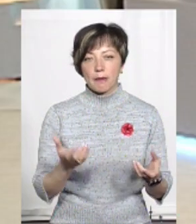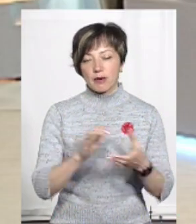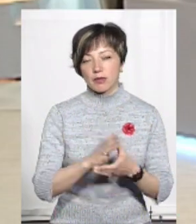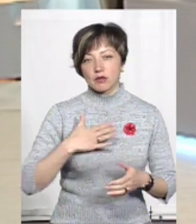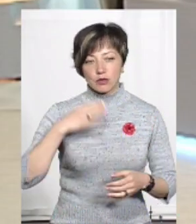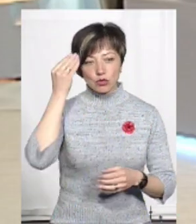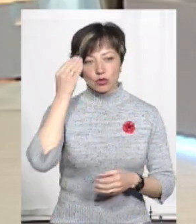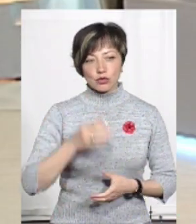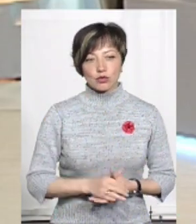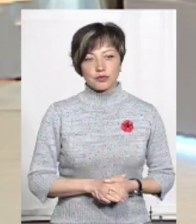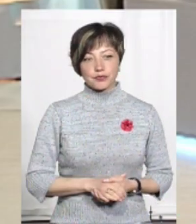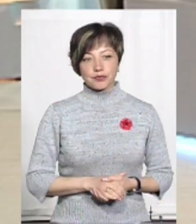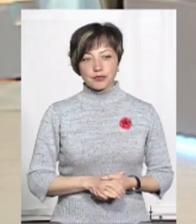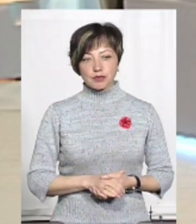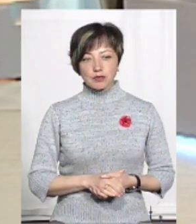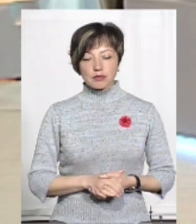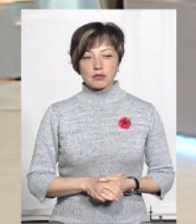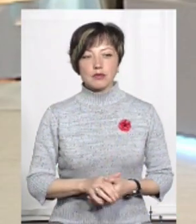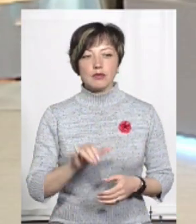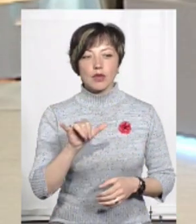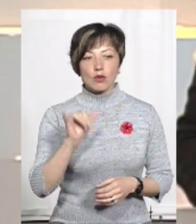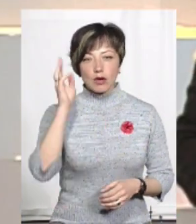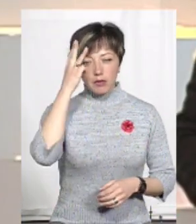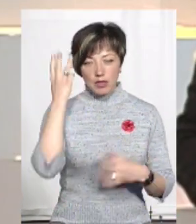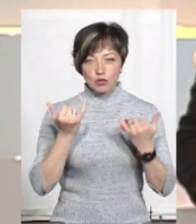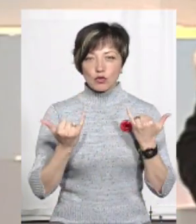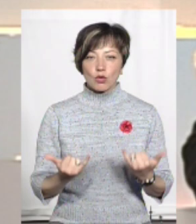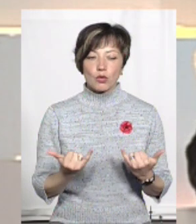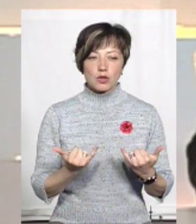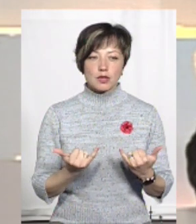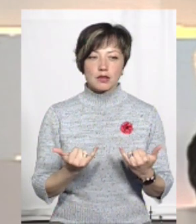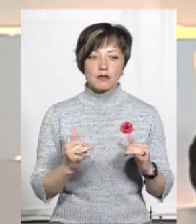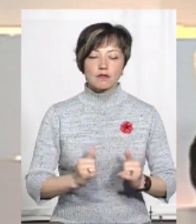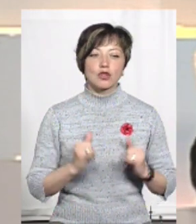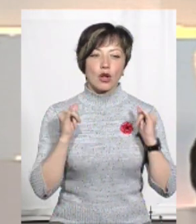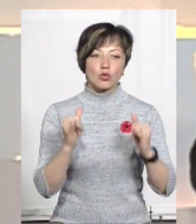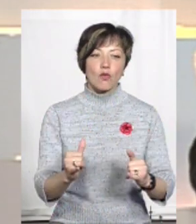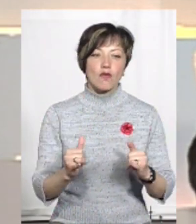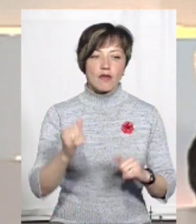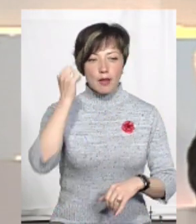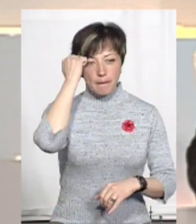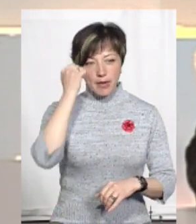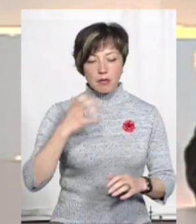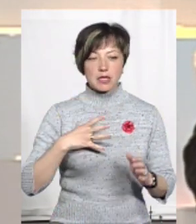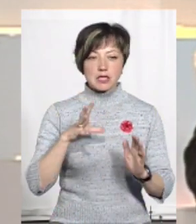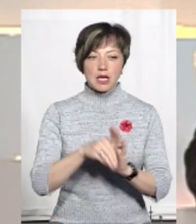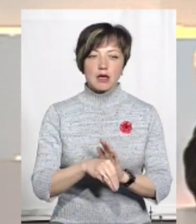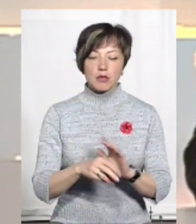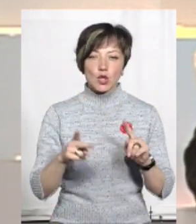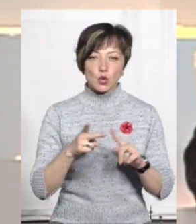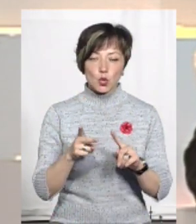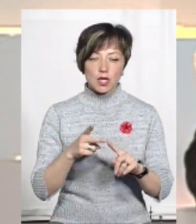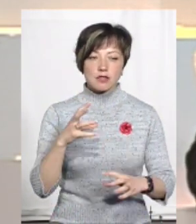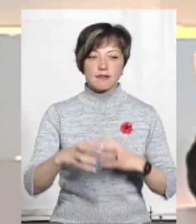з моєї точки зору. У Хмельницькому сьогодні вшановували пам'ять загиблих у